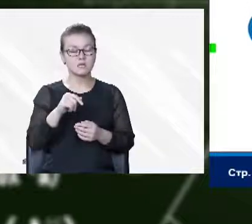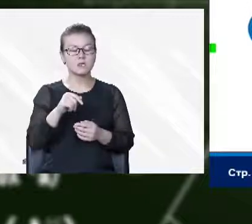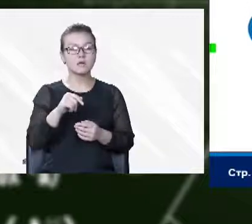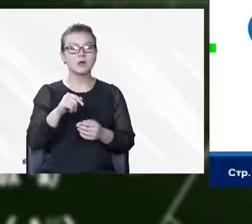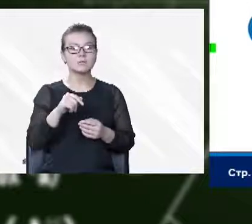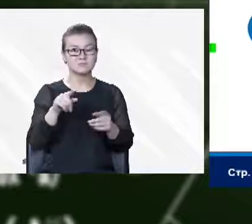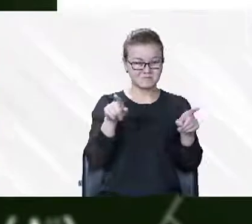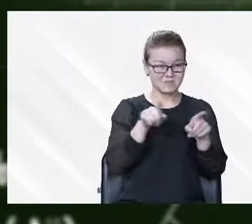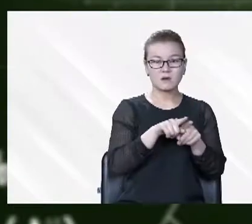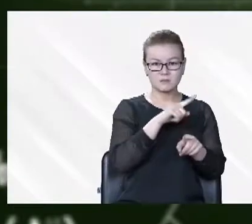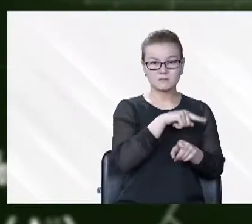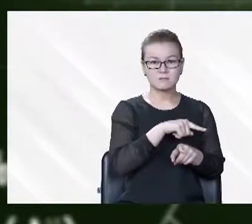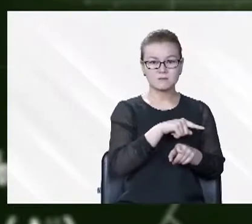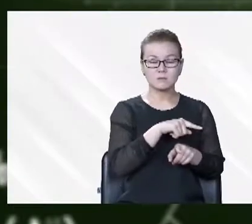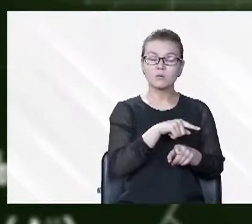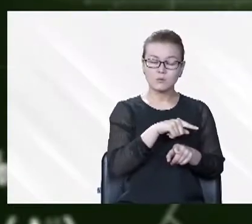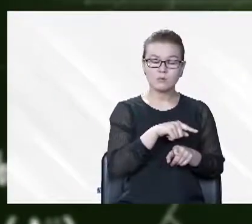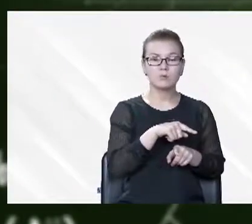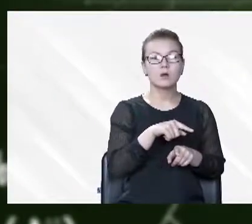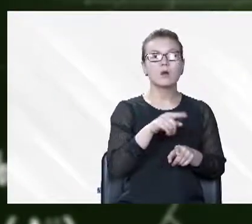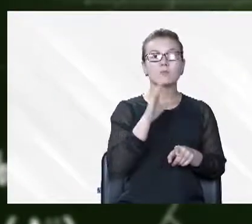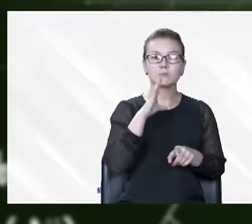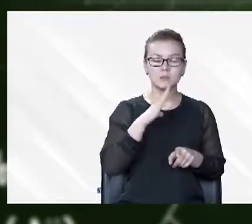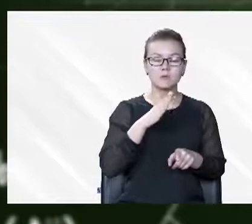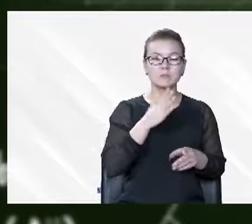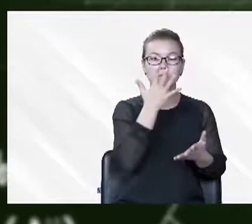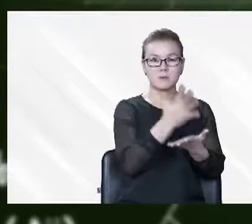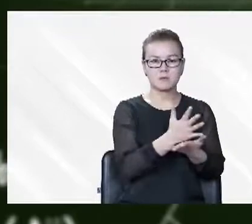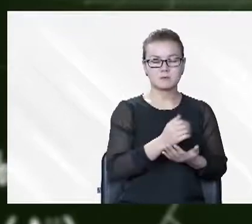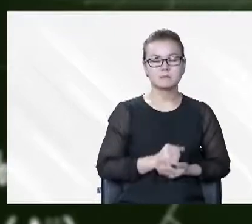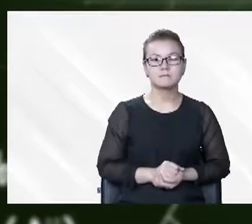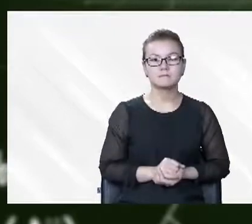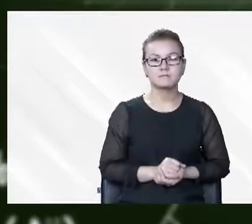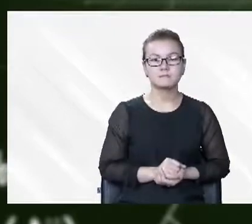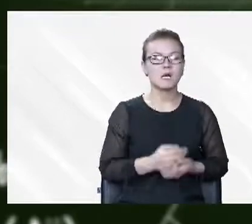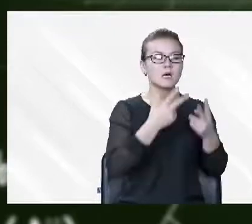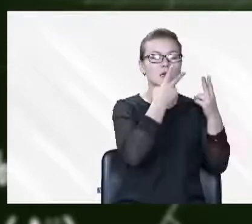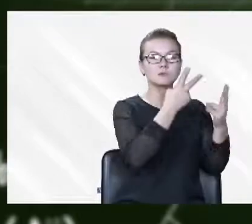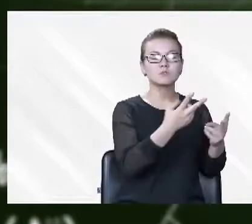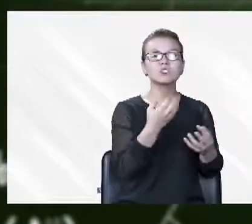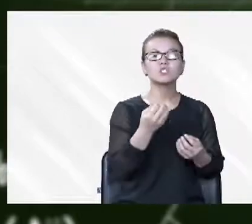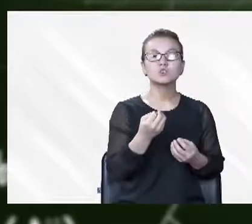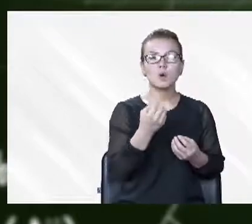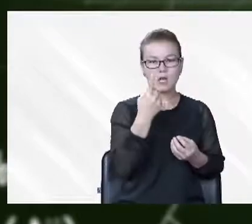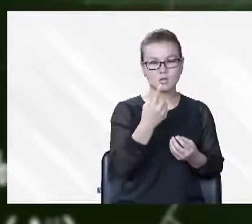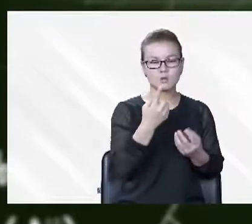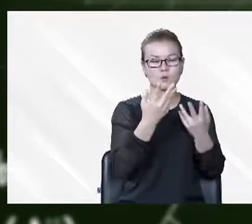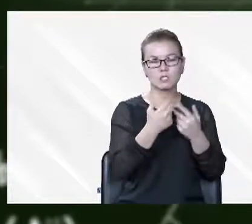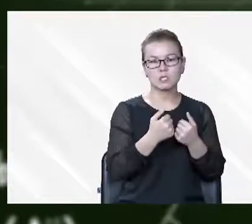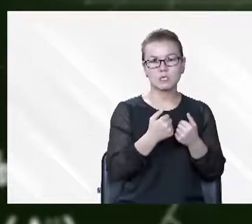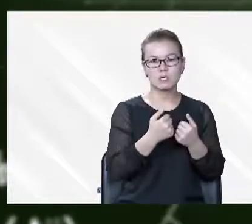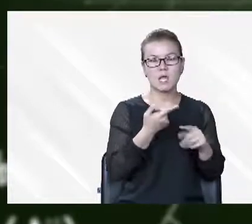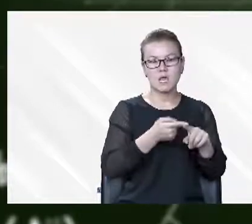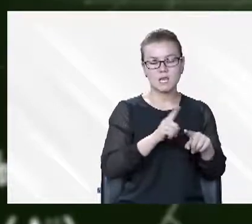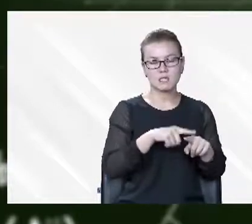пример так, то получил бы оценку 5. Рассмотрим еще одно решение